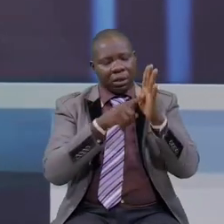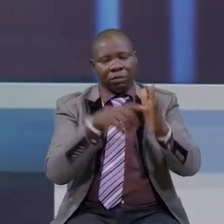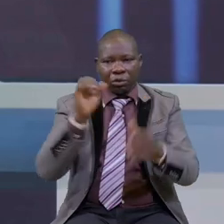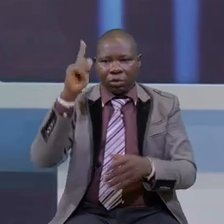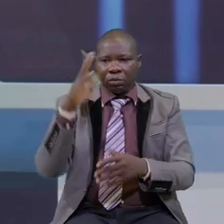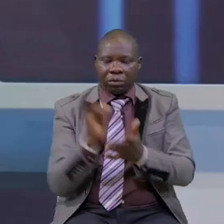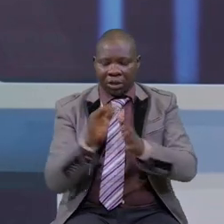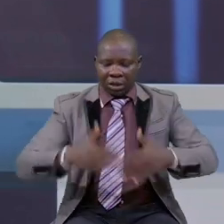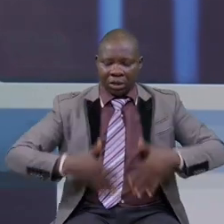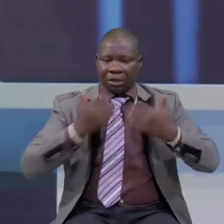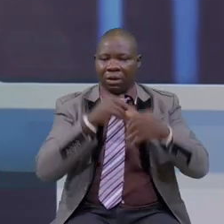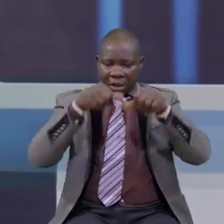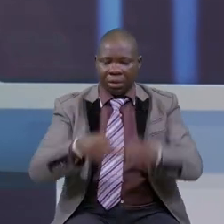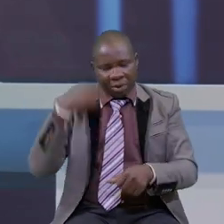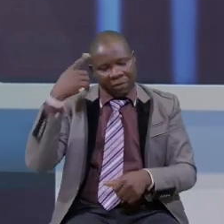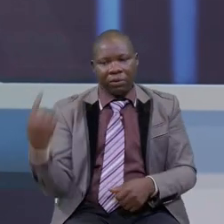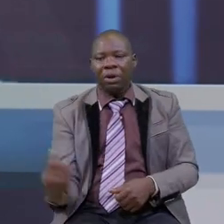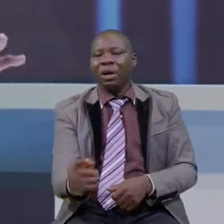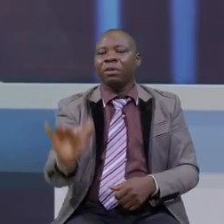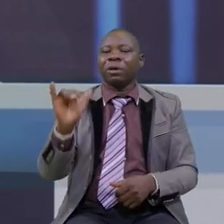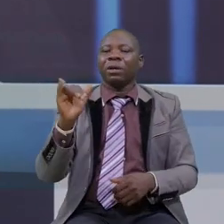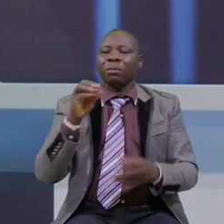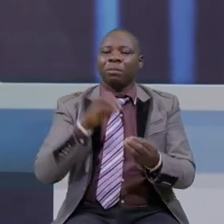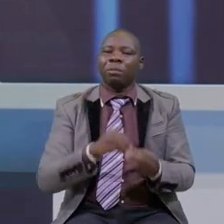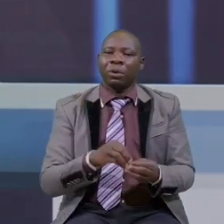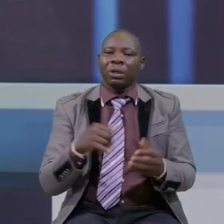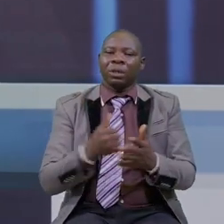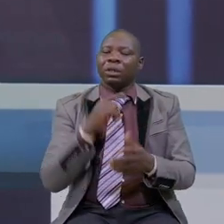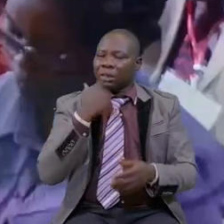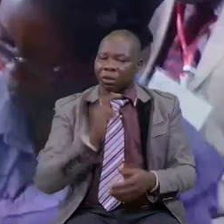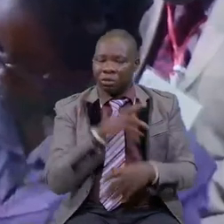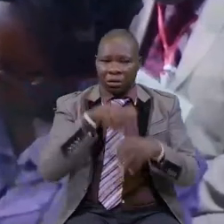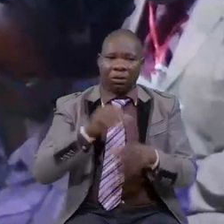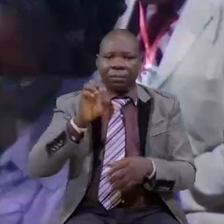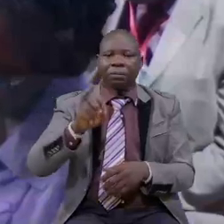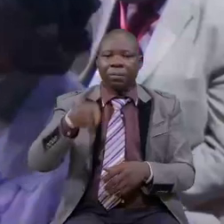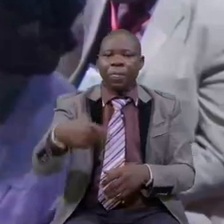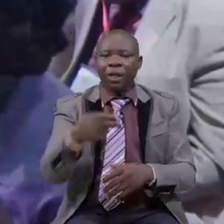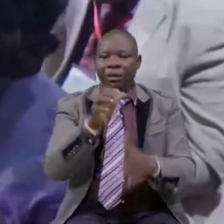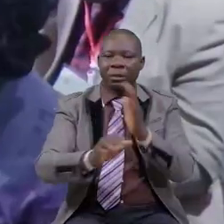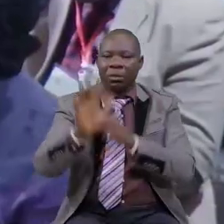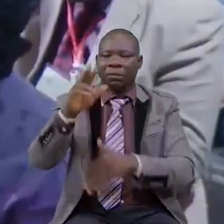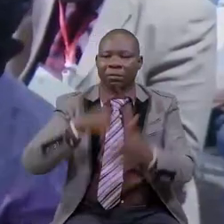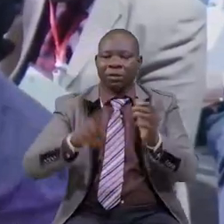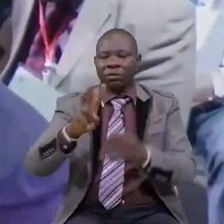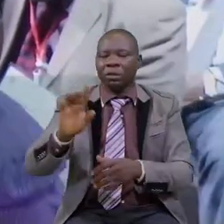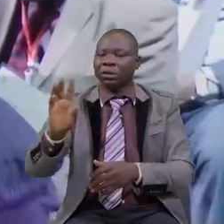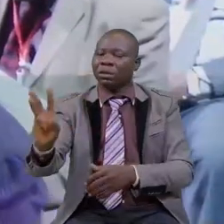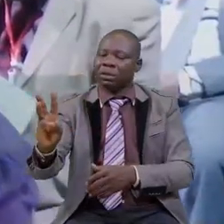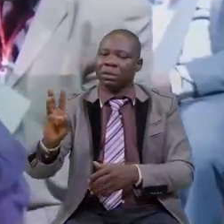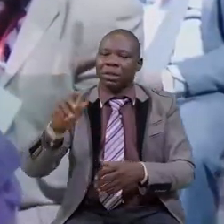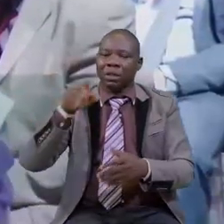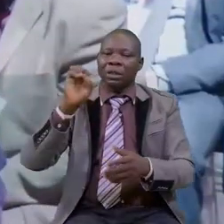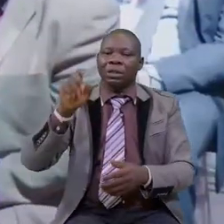qui est vivante et permanente. Il nous dit en Éphésiens chapitre 5, verset 26.